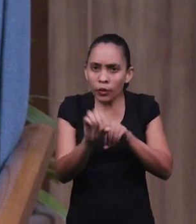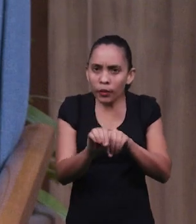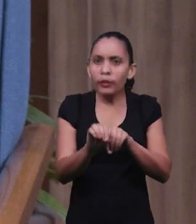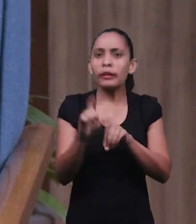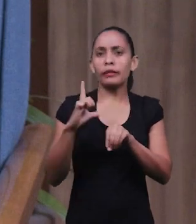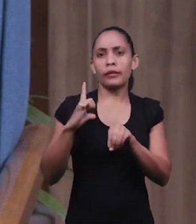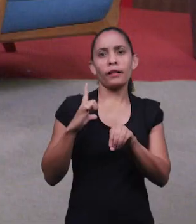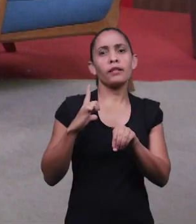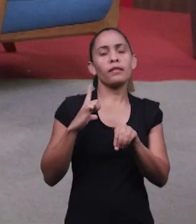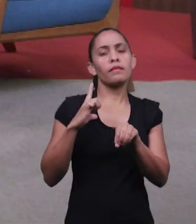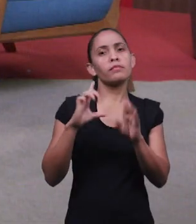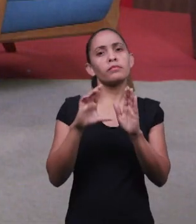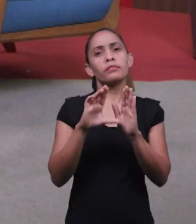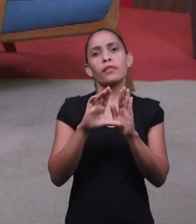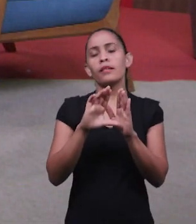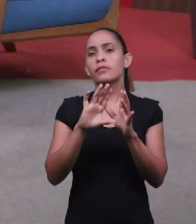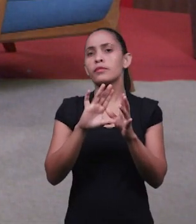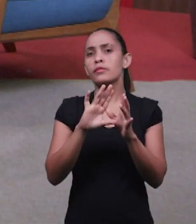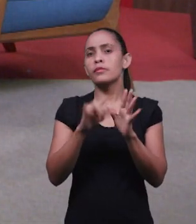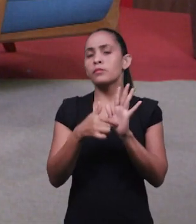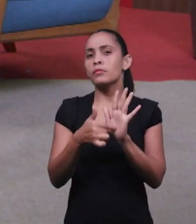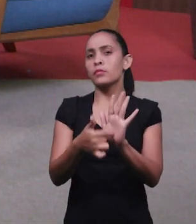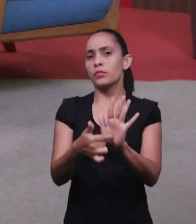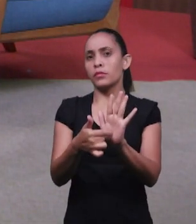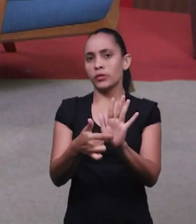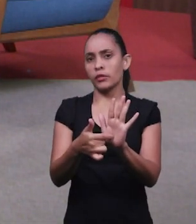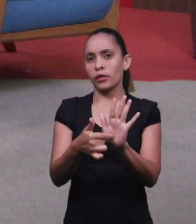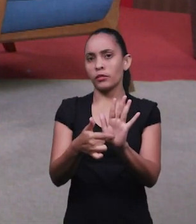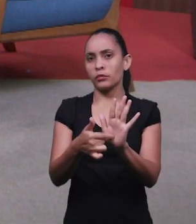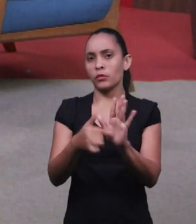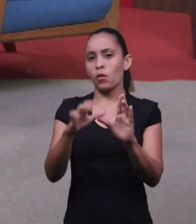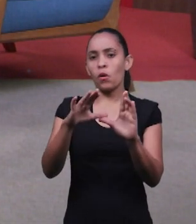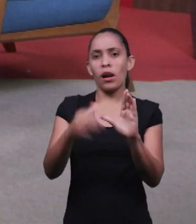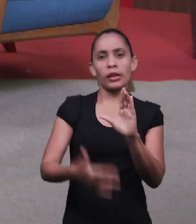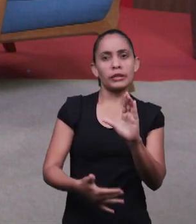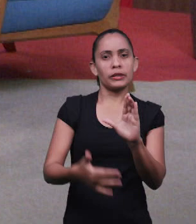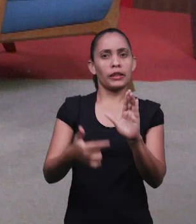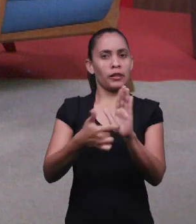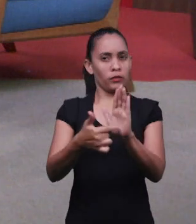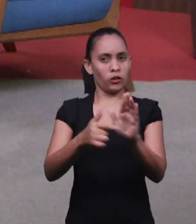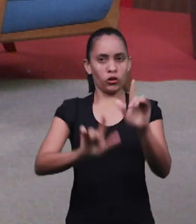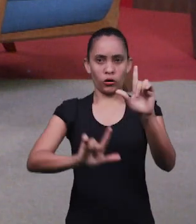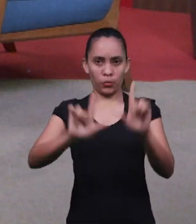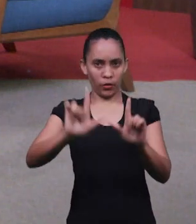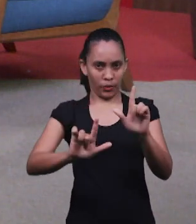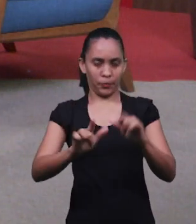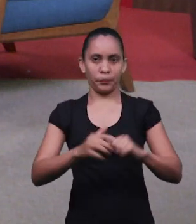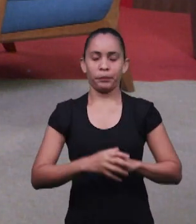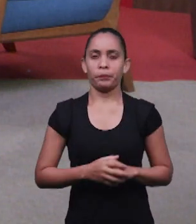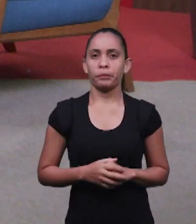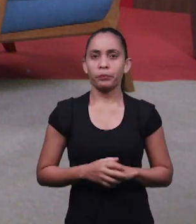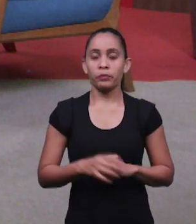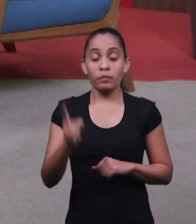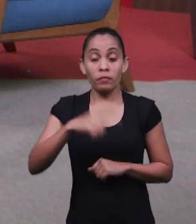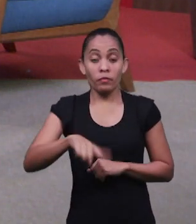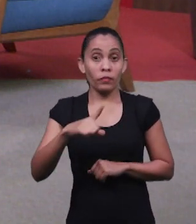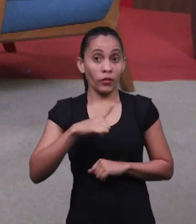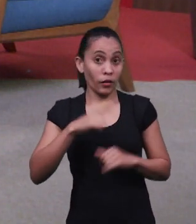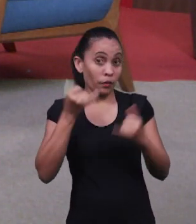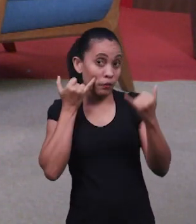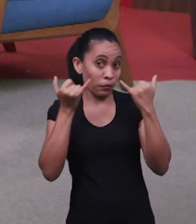D'ailleurs, tout le contenu lié à l'école biblique dominicale a cette caractéristique. Et nous avons reçu